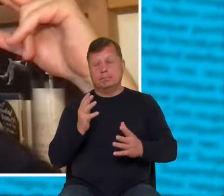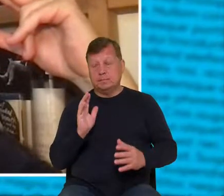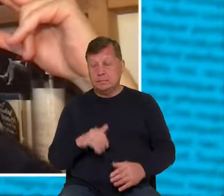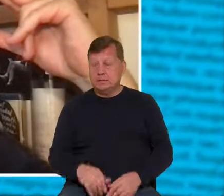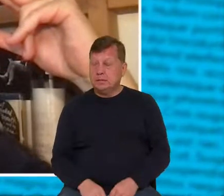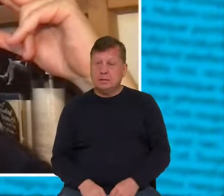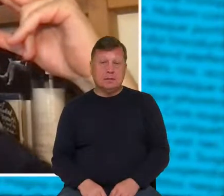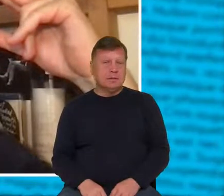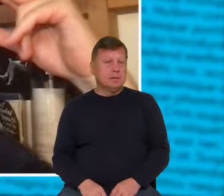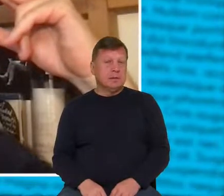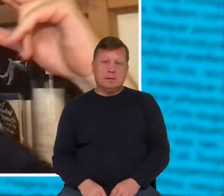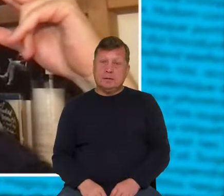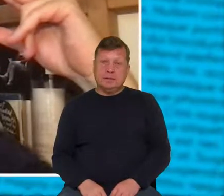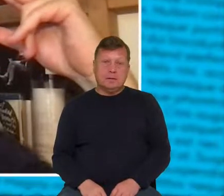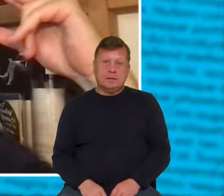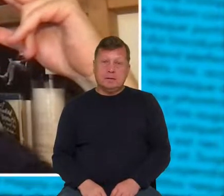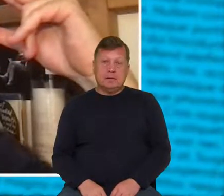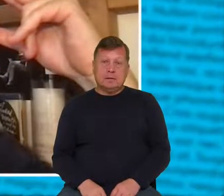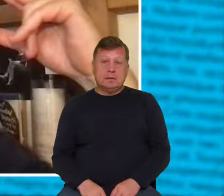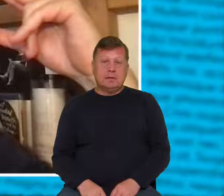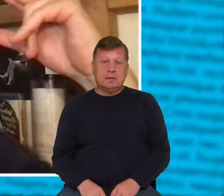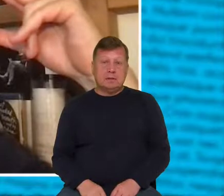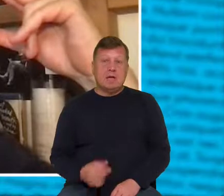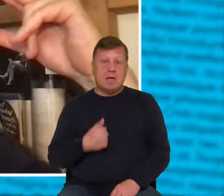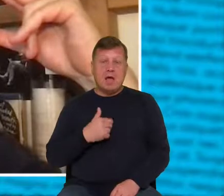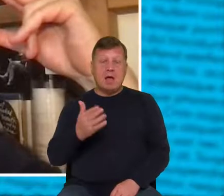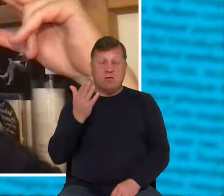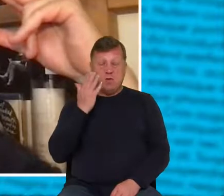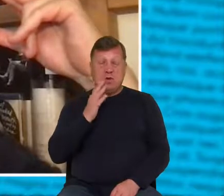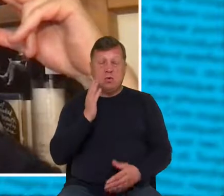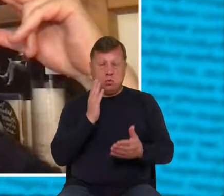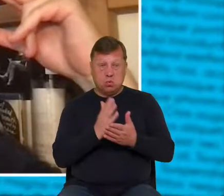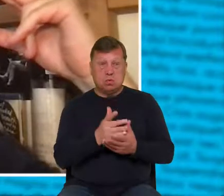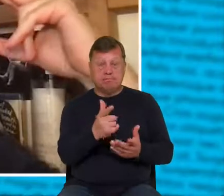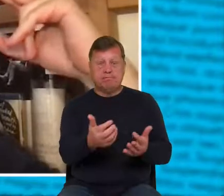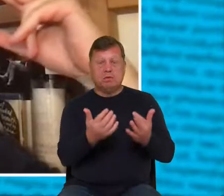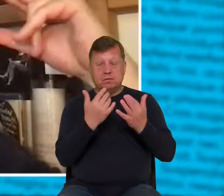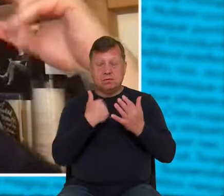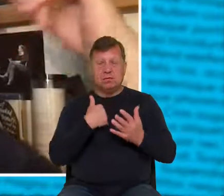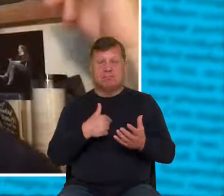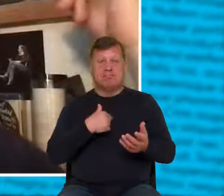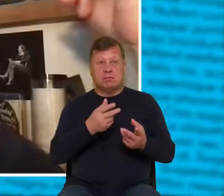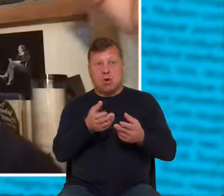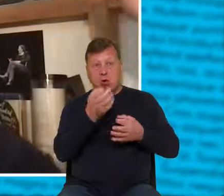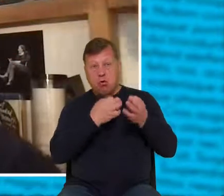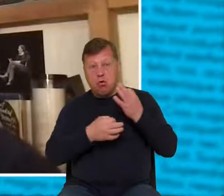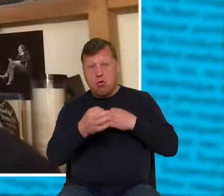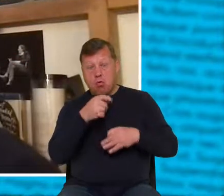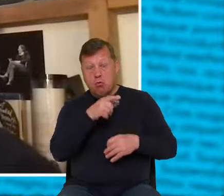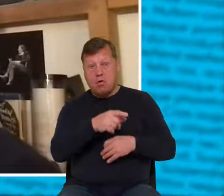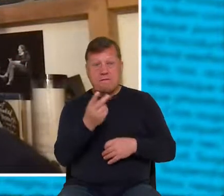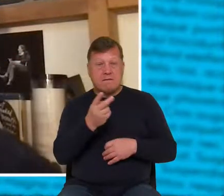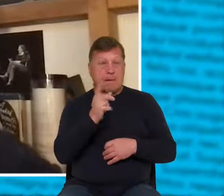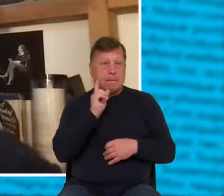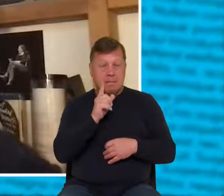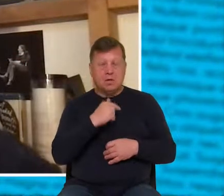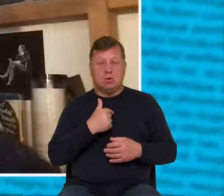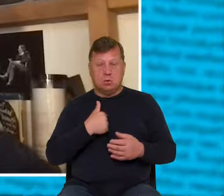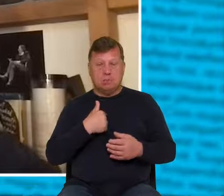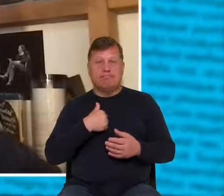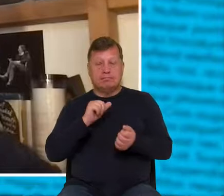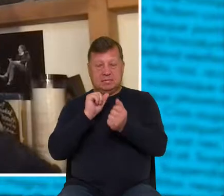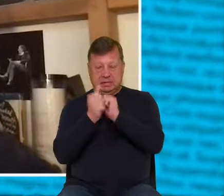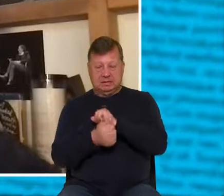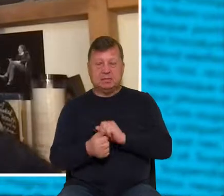Wiedziałem, że to doświadczenie mnie zmienia, mnie zmieni. Siła przekazu historii tych mężczyzn nie